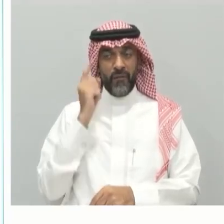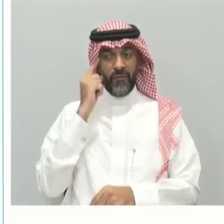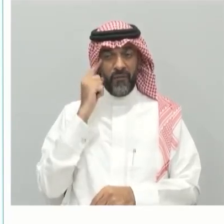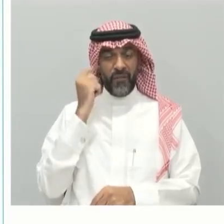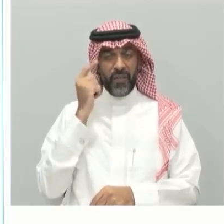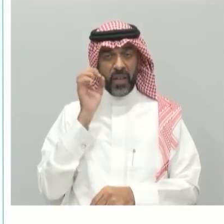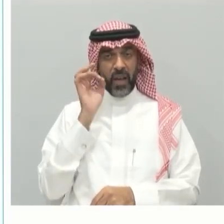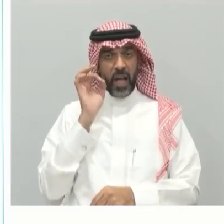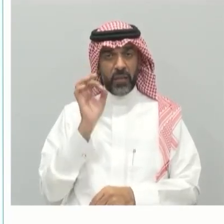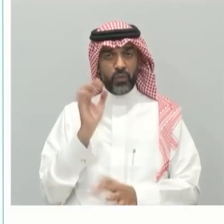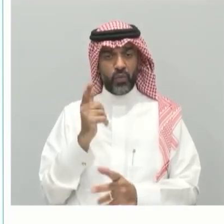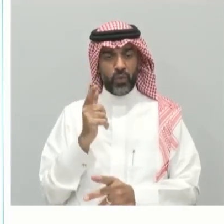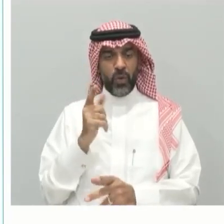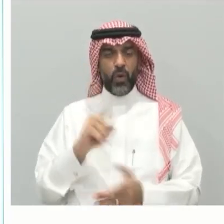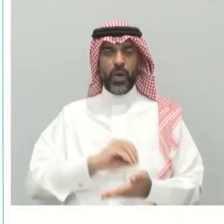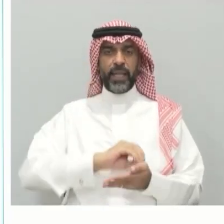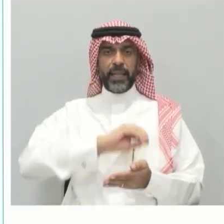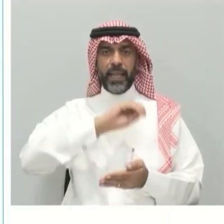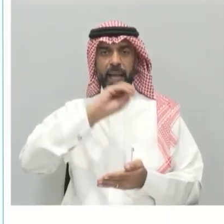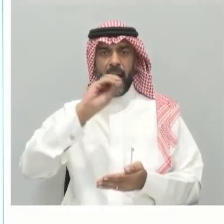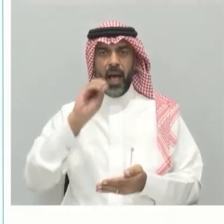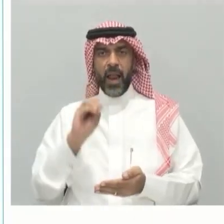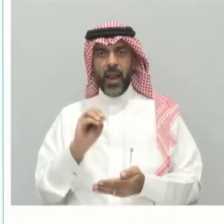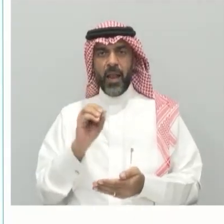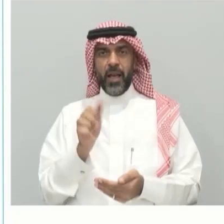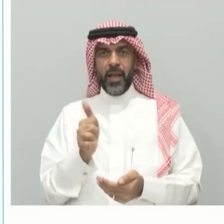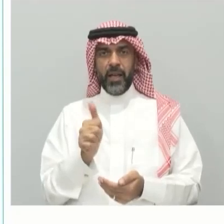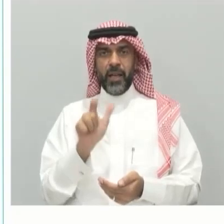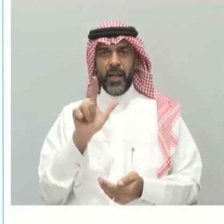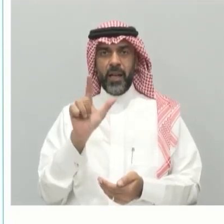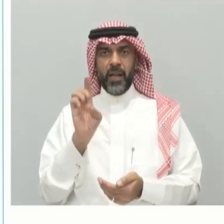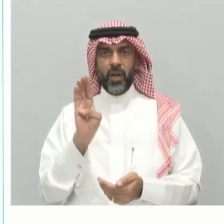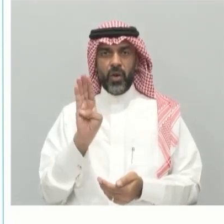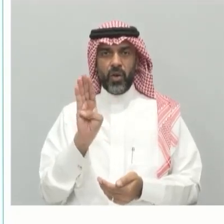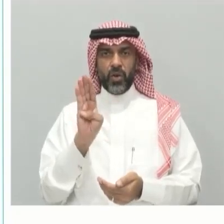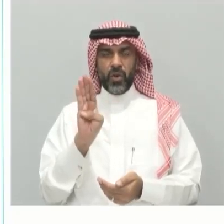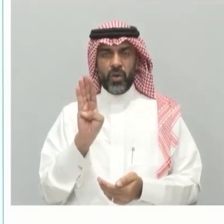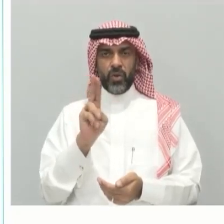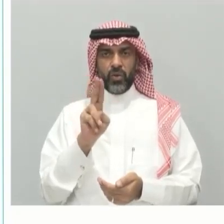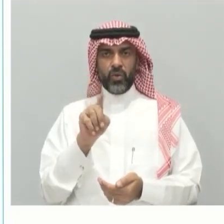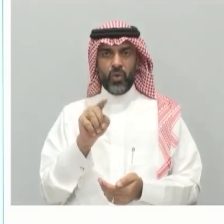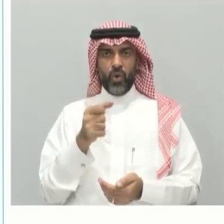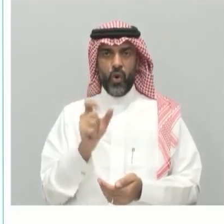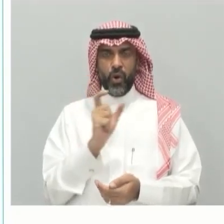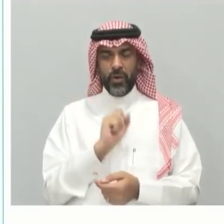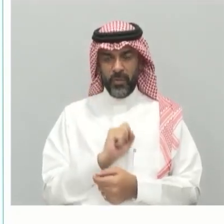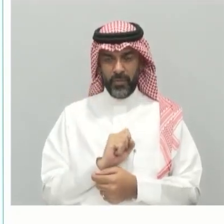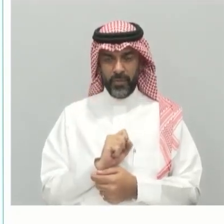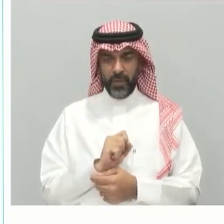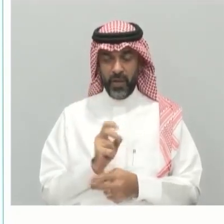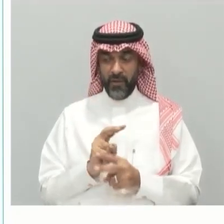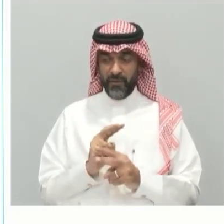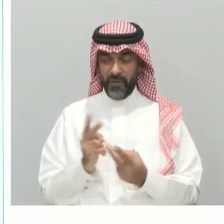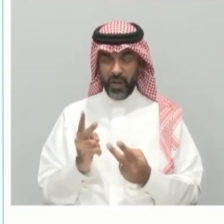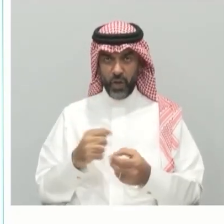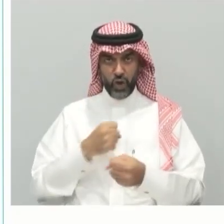شباب انتقال الالكترونات انتقال الالكترونات لاجل كذا فرق الجهد مبني على